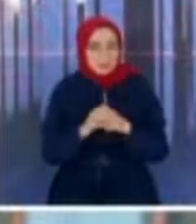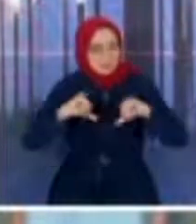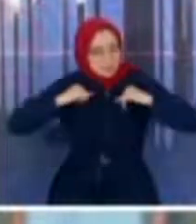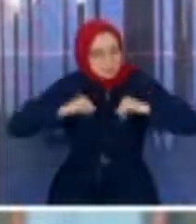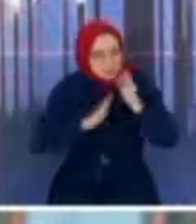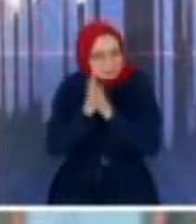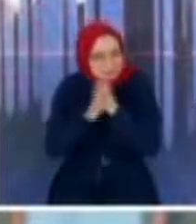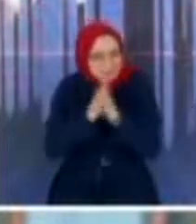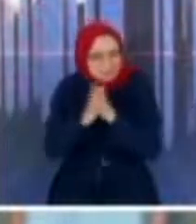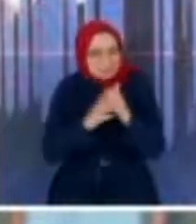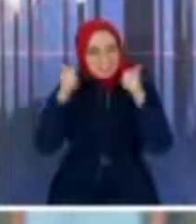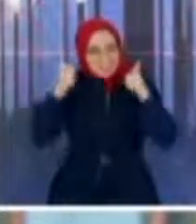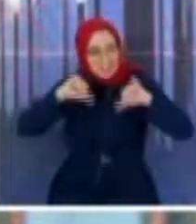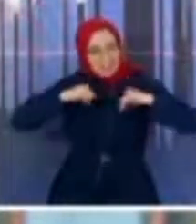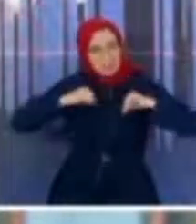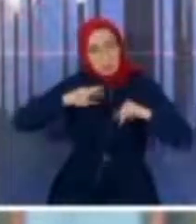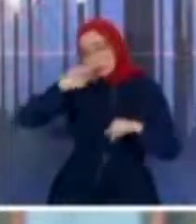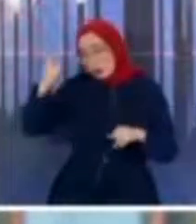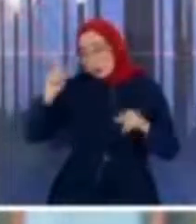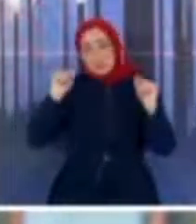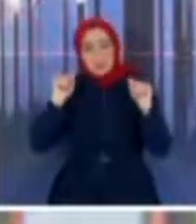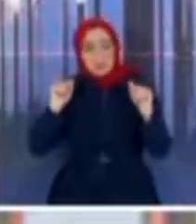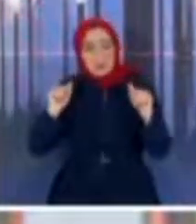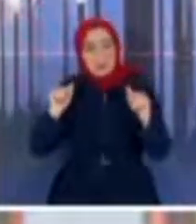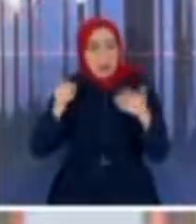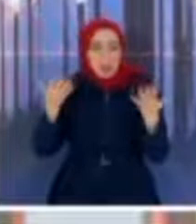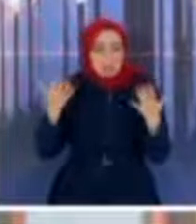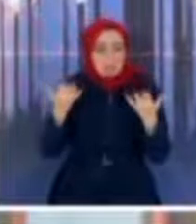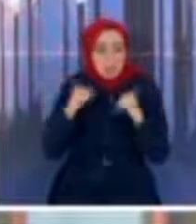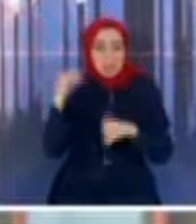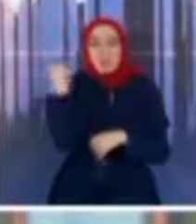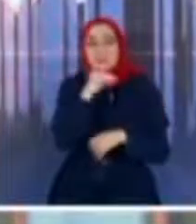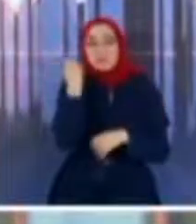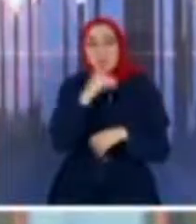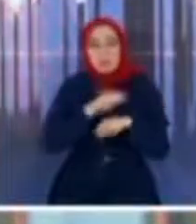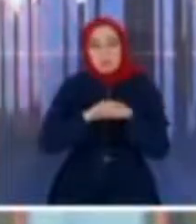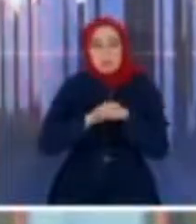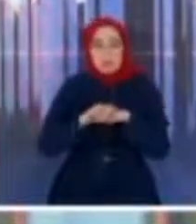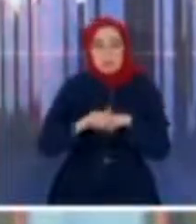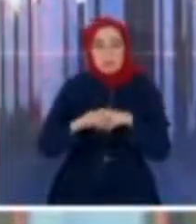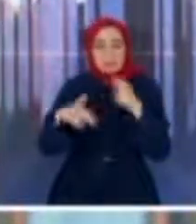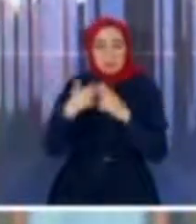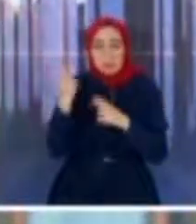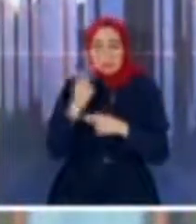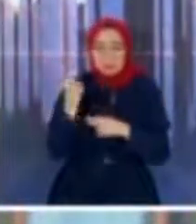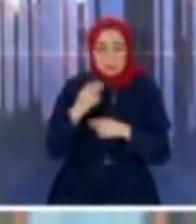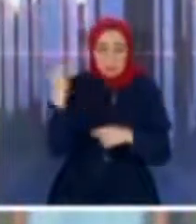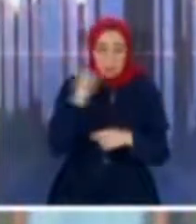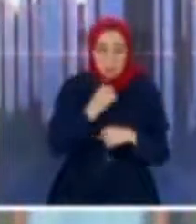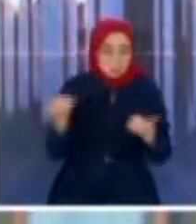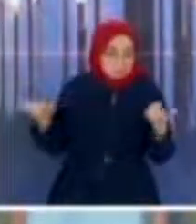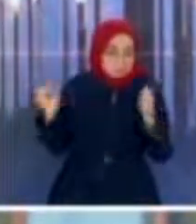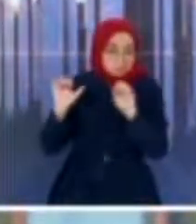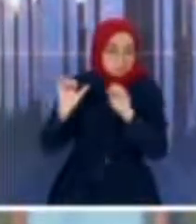شباب ممكن في اعمارهم ولا حتى اكبر شويه كنت تحكي معه في الطريق ما نجمش يجاوبك. اليوم نشوفوا في